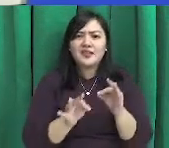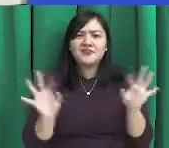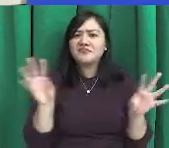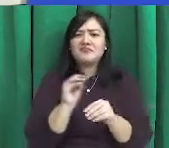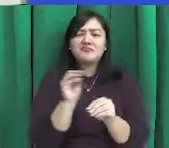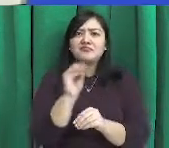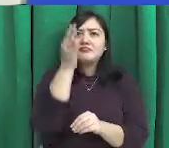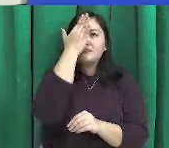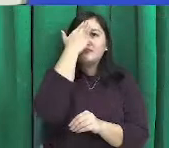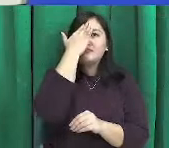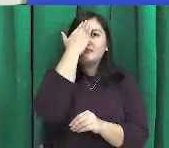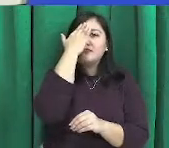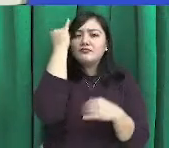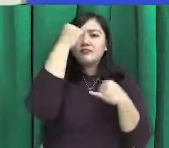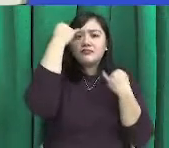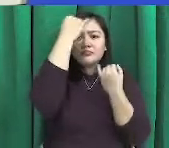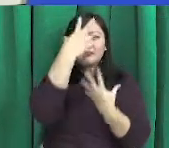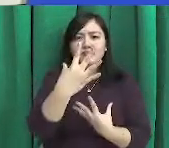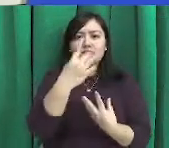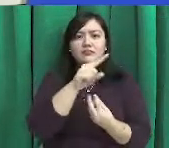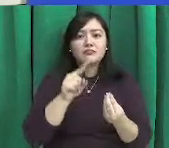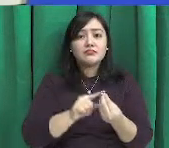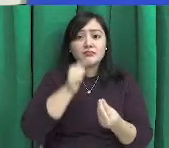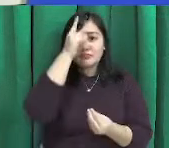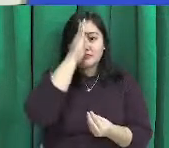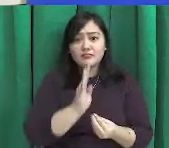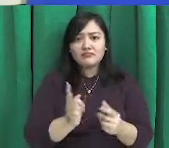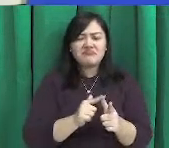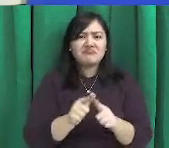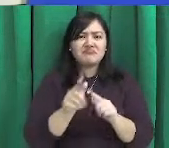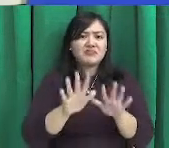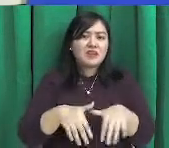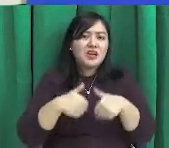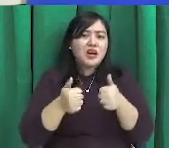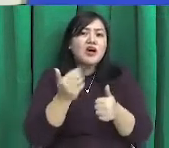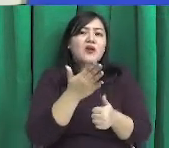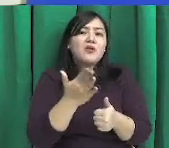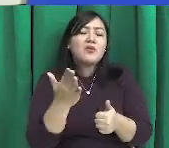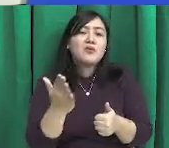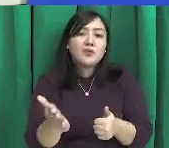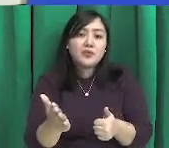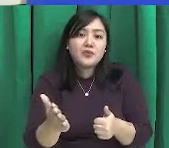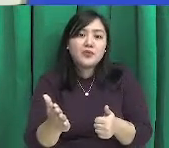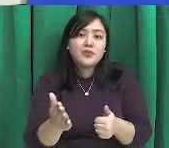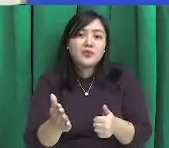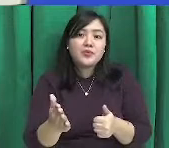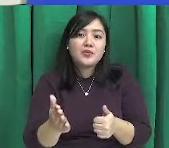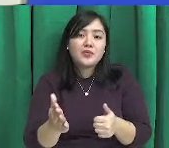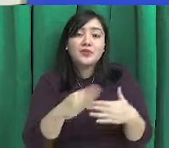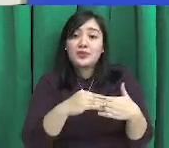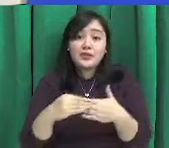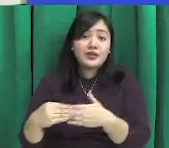paano mo i-build ang pamilya mo? Anong unawain mo? At kung wala kang naunawaan,